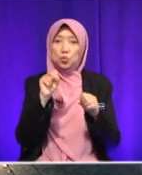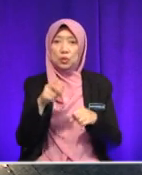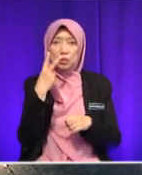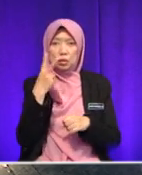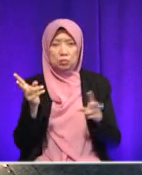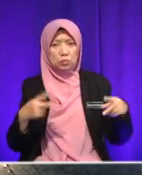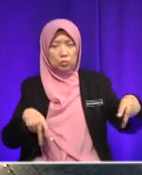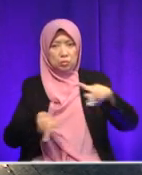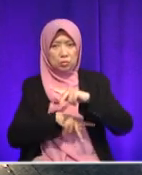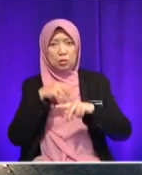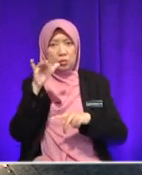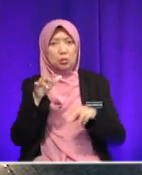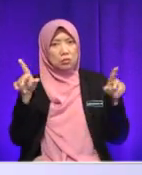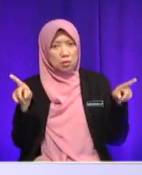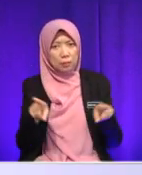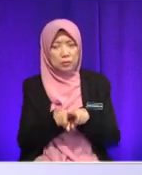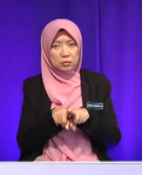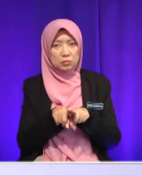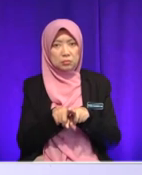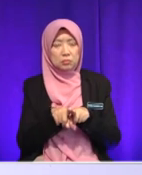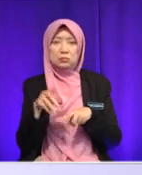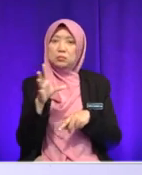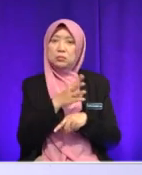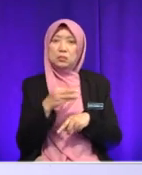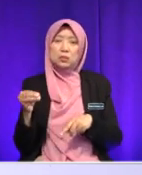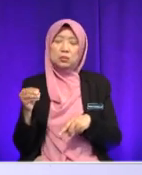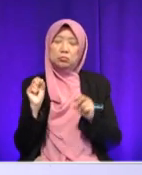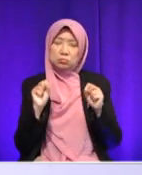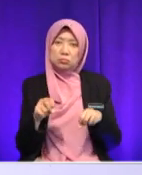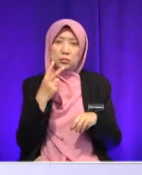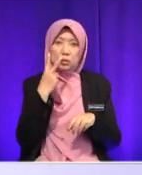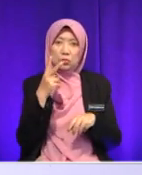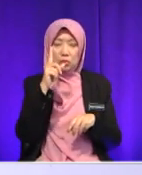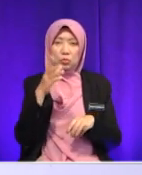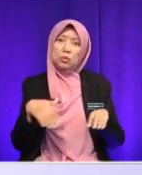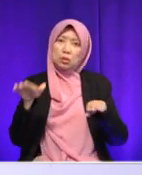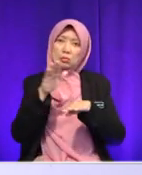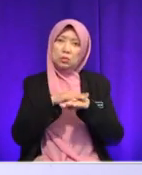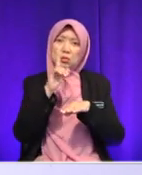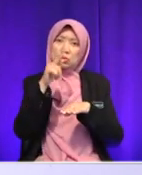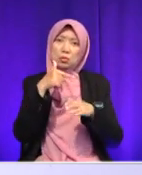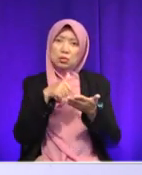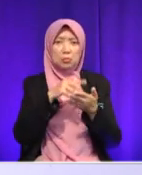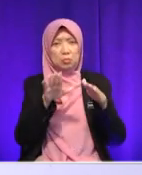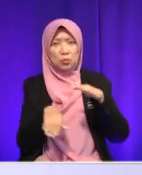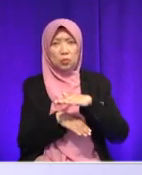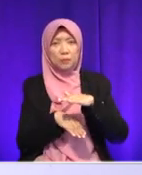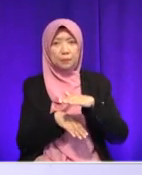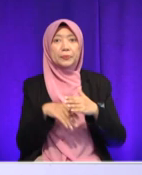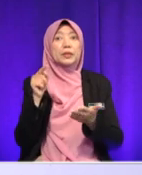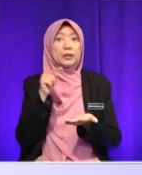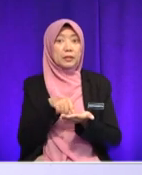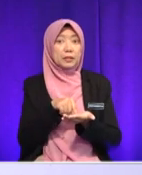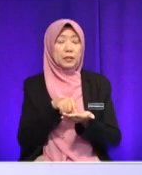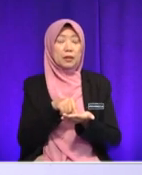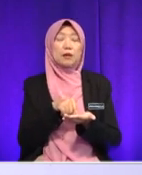kotak yang sama. Okey. Dan kita boleh lihat satu berada di atas, satu berada di bawah. Ini adalah